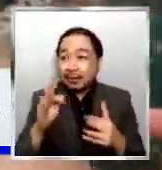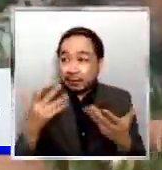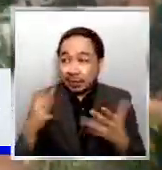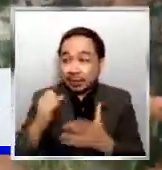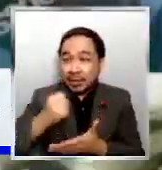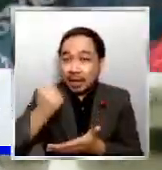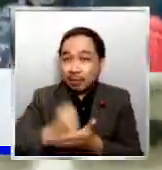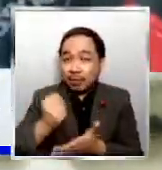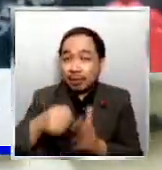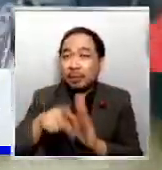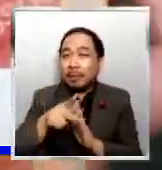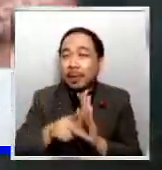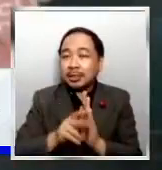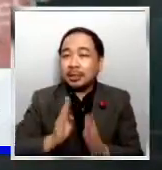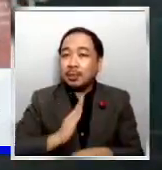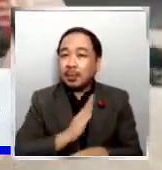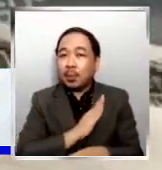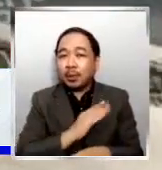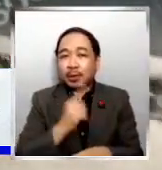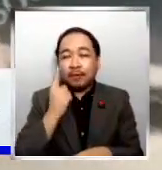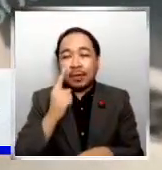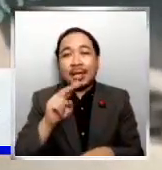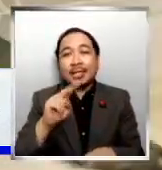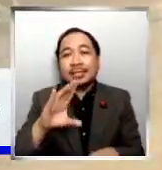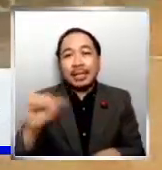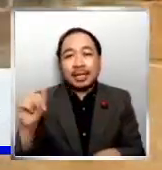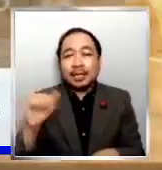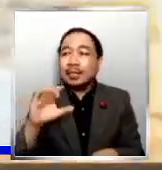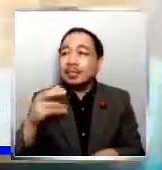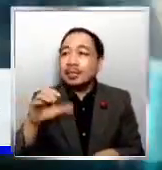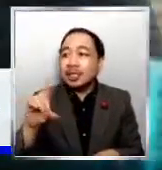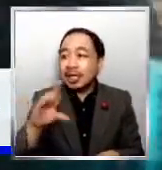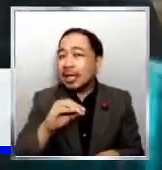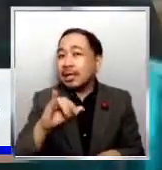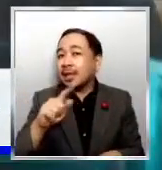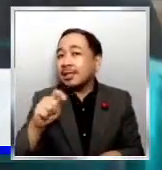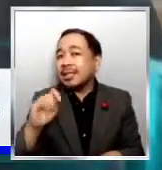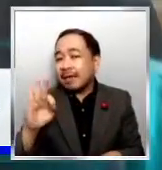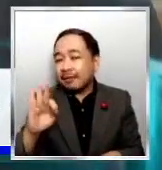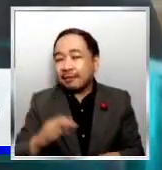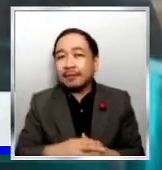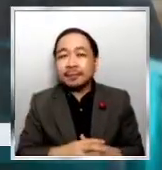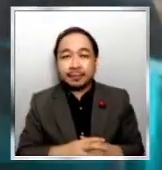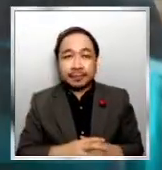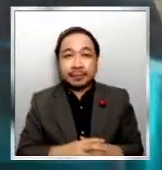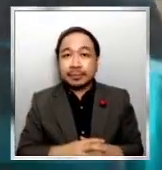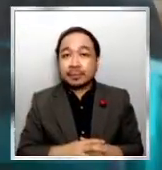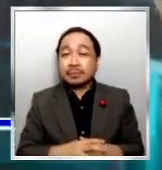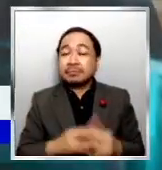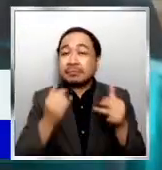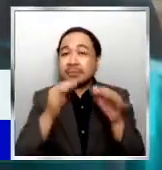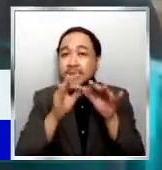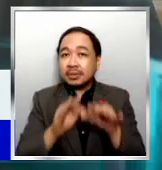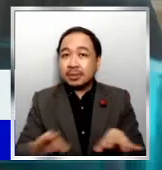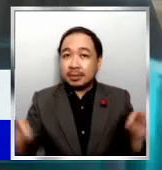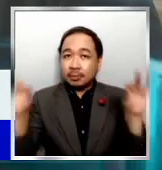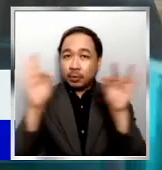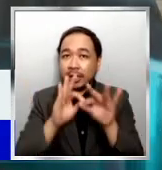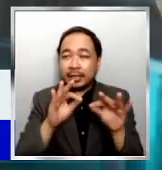board members ng NCAA, CHED at ang IATF. Ang pinaka-importante dito, safe ang lahat,